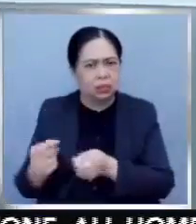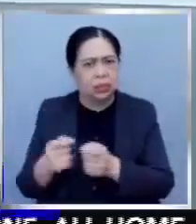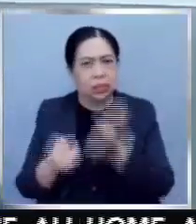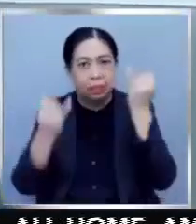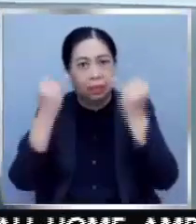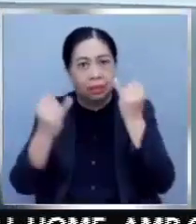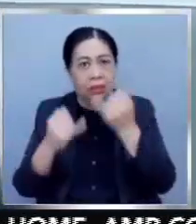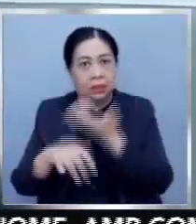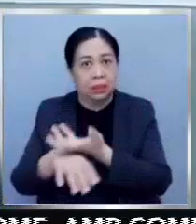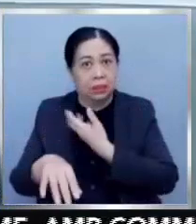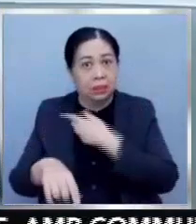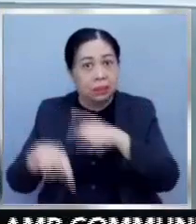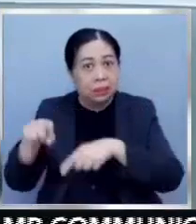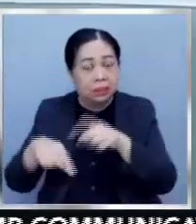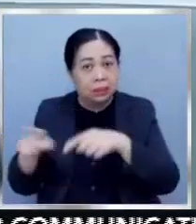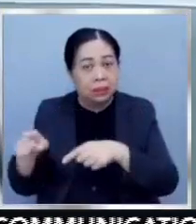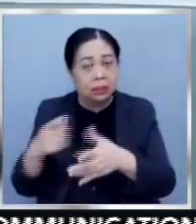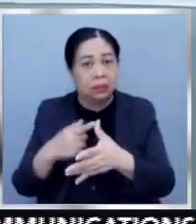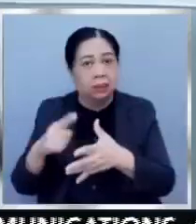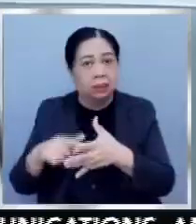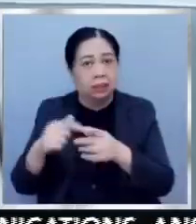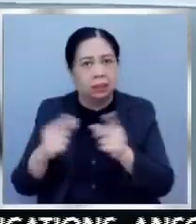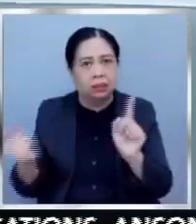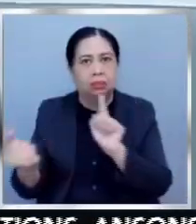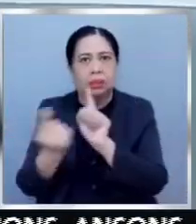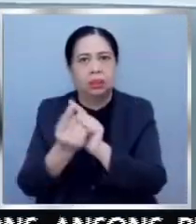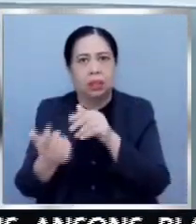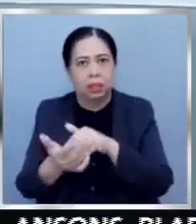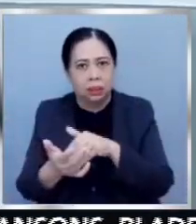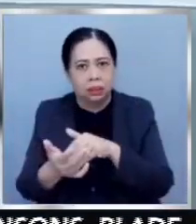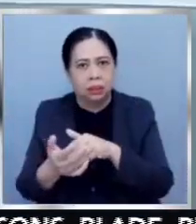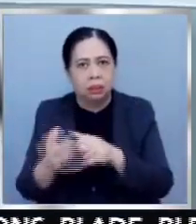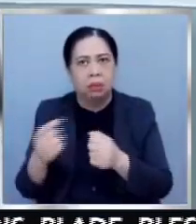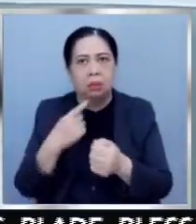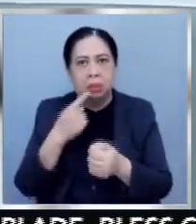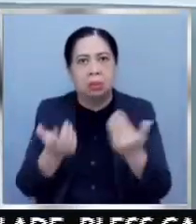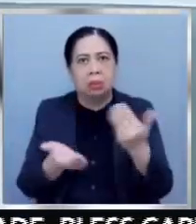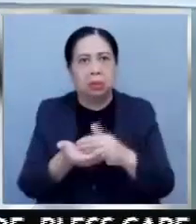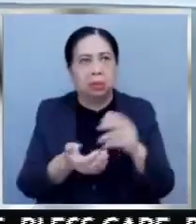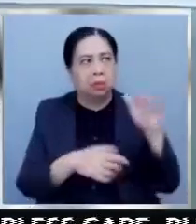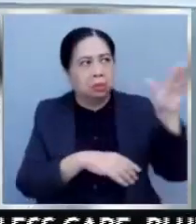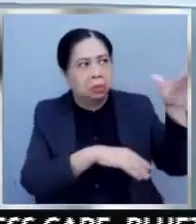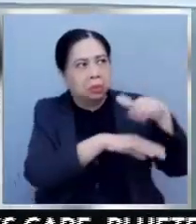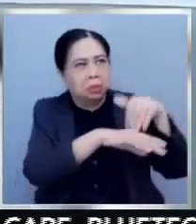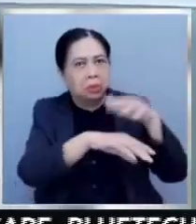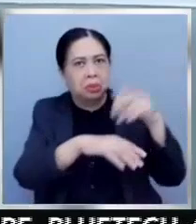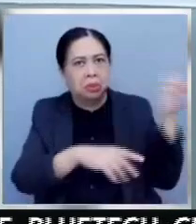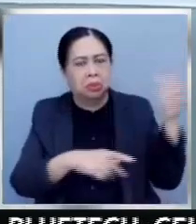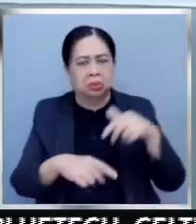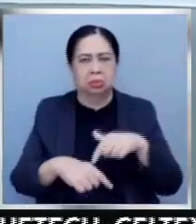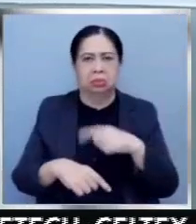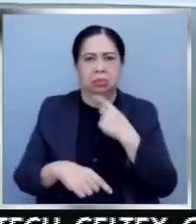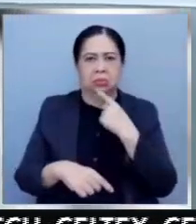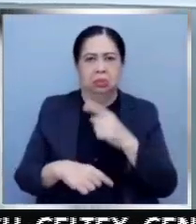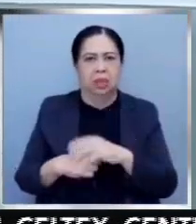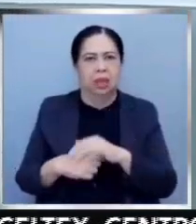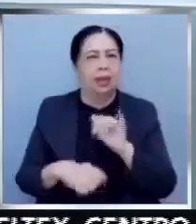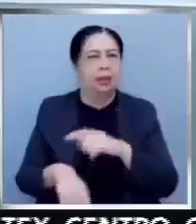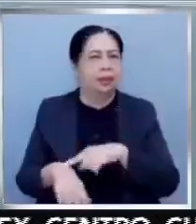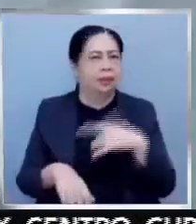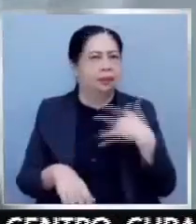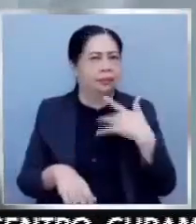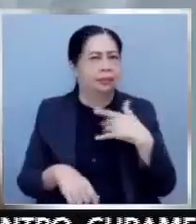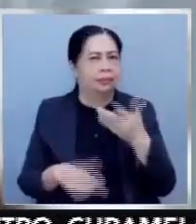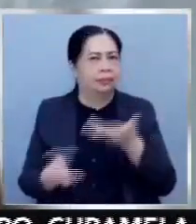na ako. Tapos nakipagkita uli, tapos magtawag daw uli ng mga investor pa. That's the time na dinala ko na sa